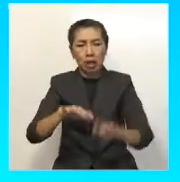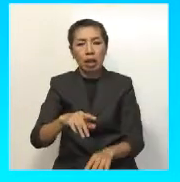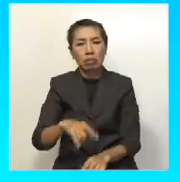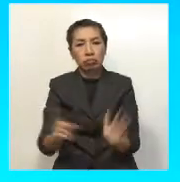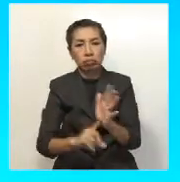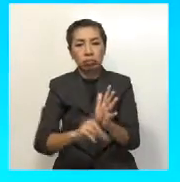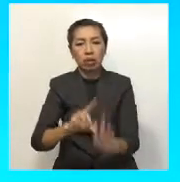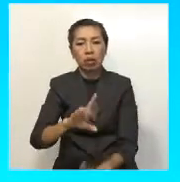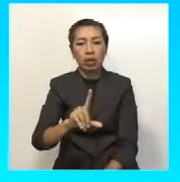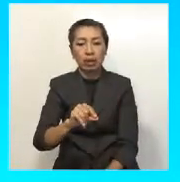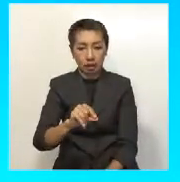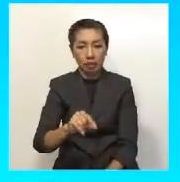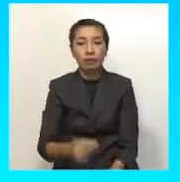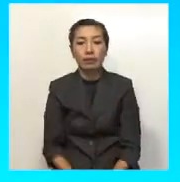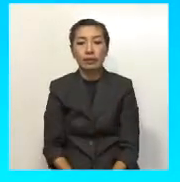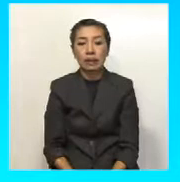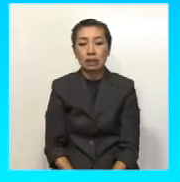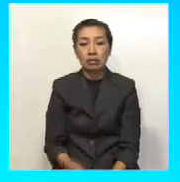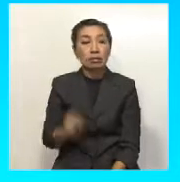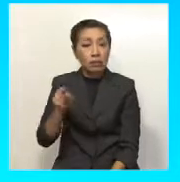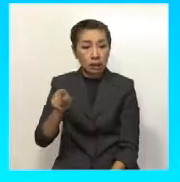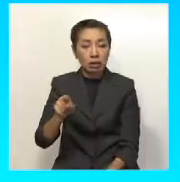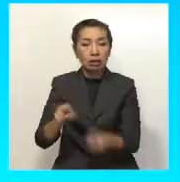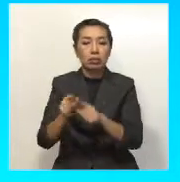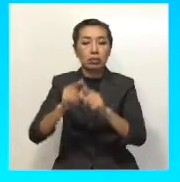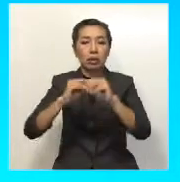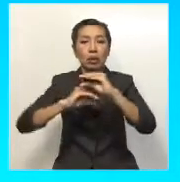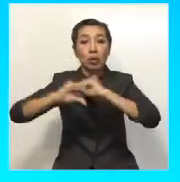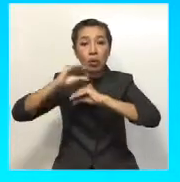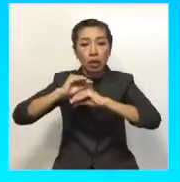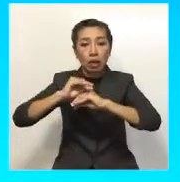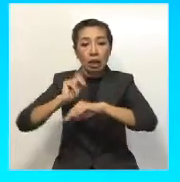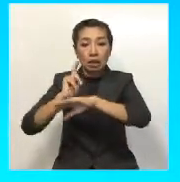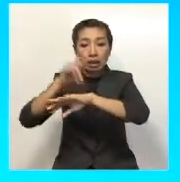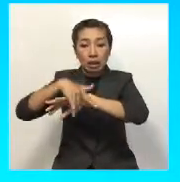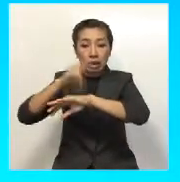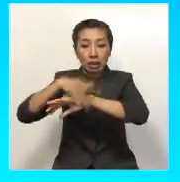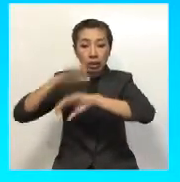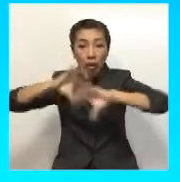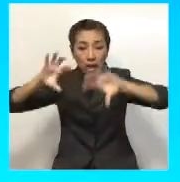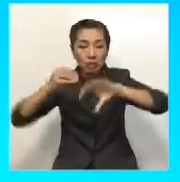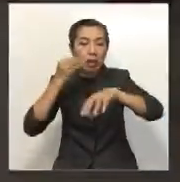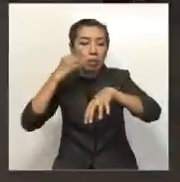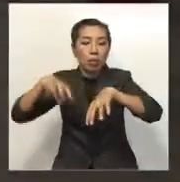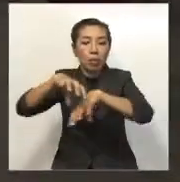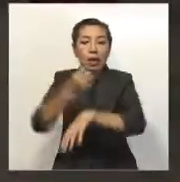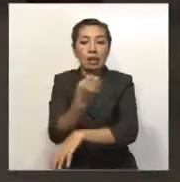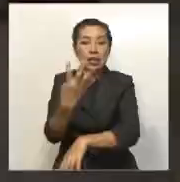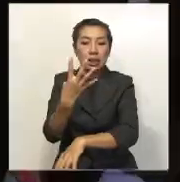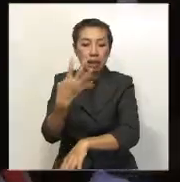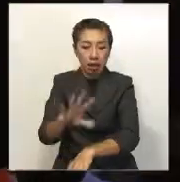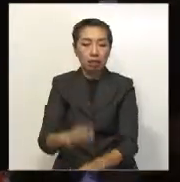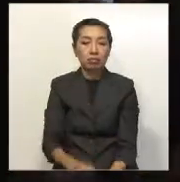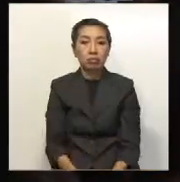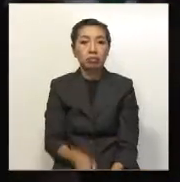120 ครั้งแล้วก็สำหรบจุดนี้ได้มีการติดตงโครงกาย เด็ดประชาลัไปแล้วจำนน 4 บูบ้านด้กัก็